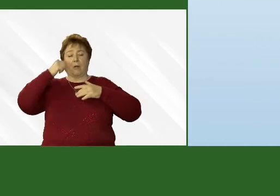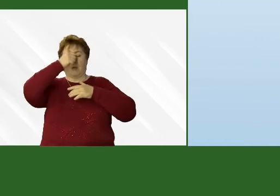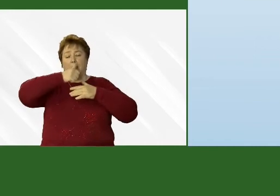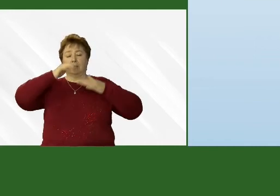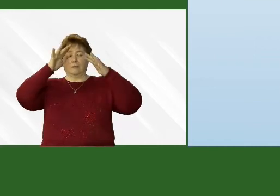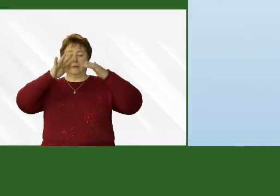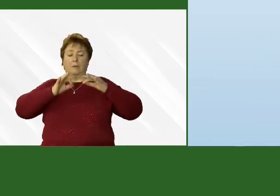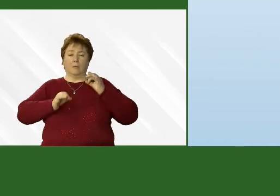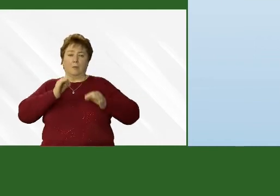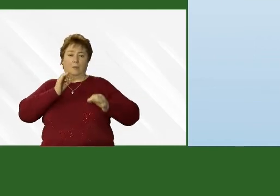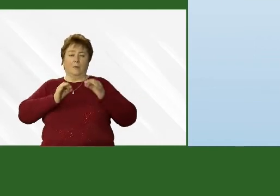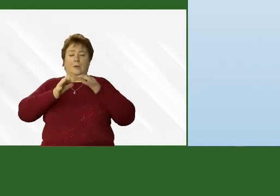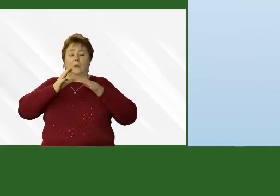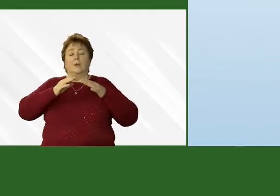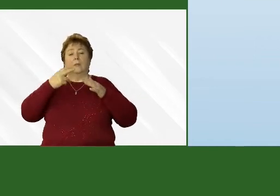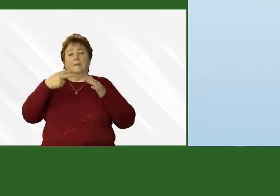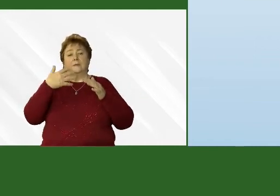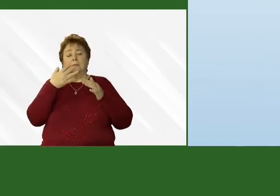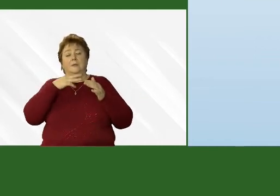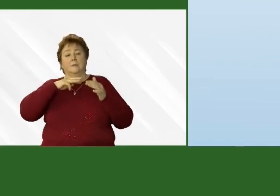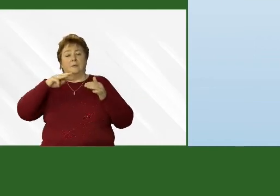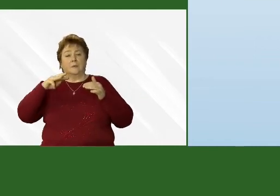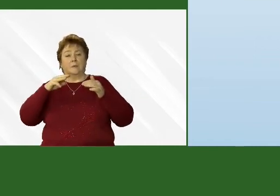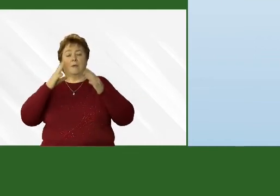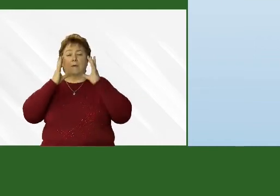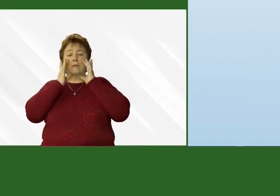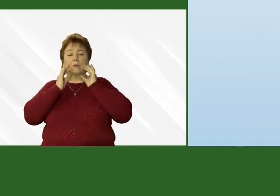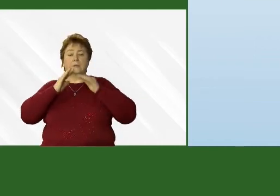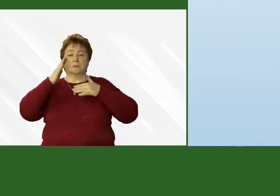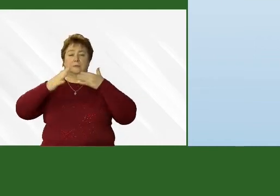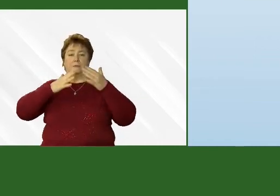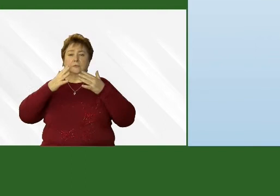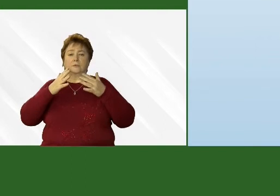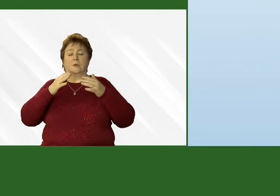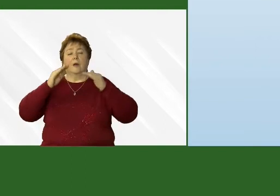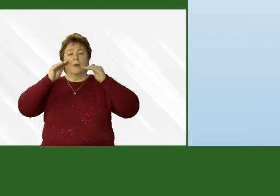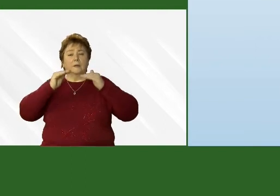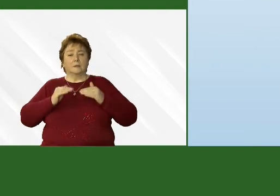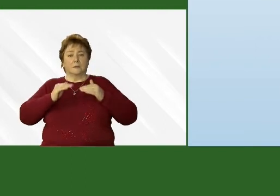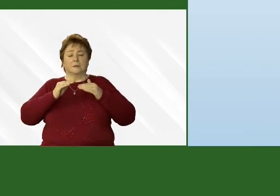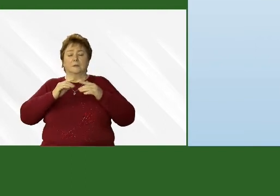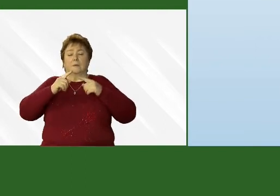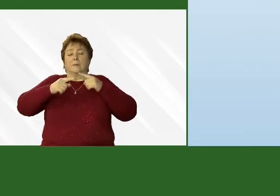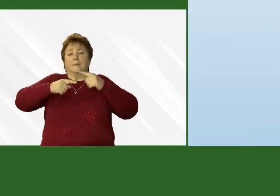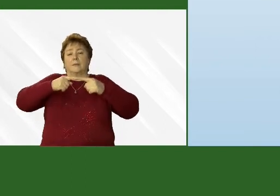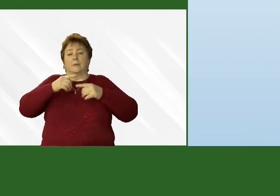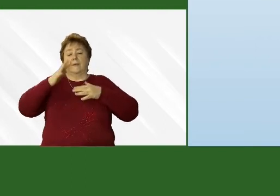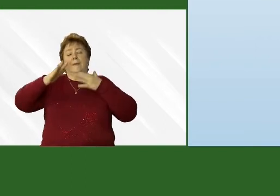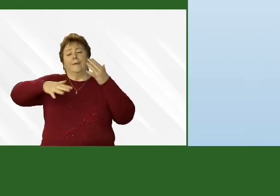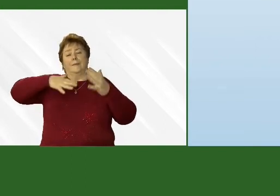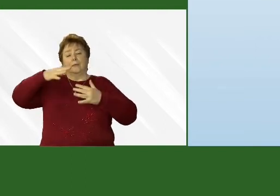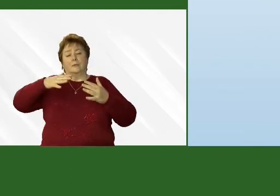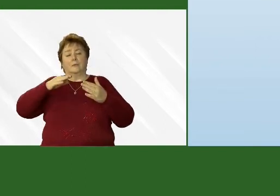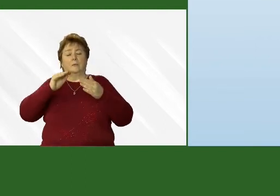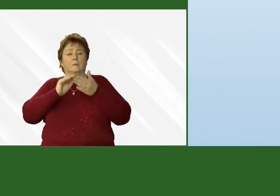норма осадков всего 25 миллиметров. Влажность воздуха очень низкая из-за периодически дующих здесь